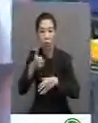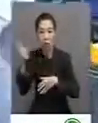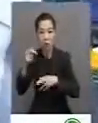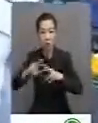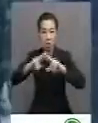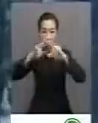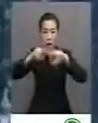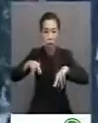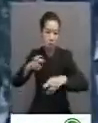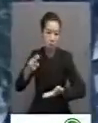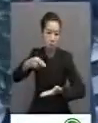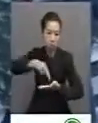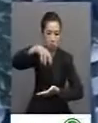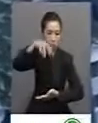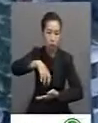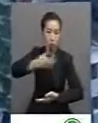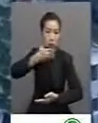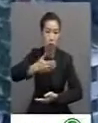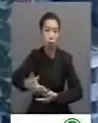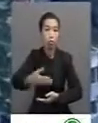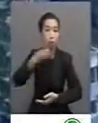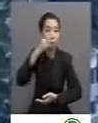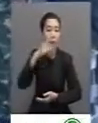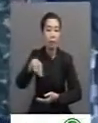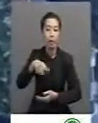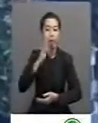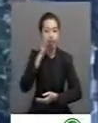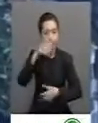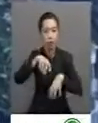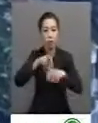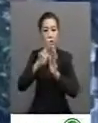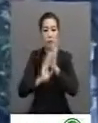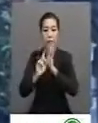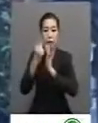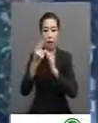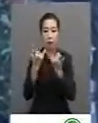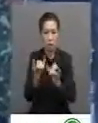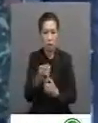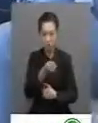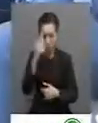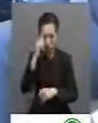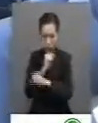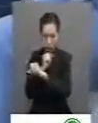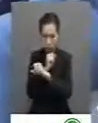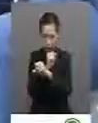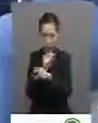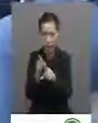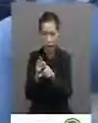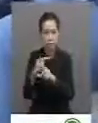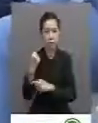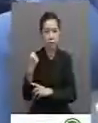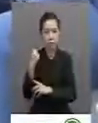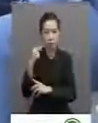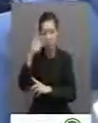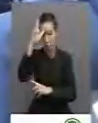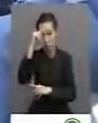ายแบบถาวรฉะนั้นจากนี้ไปต้องมีการจัดระเบียบเรียบร้อยกันใหม่ในพื้นที่ที่สำคัญนี้ป้องกันการจัดเก็บโดยมีอำนาจ